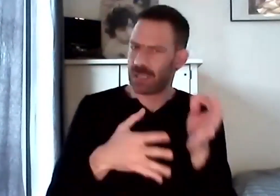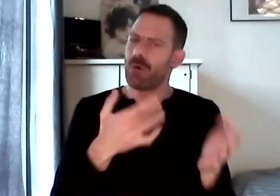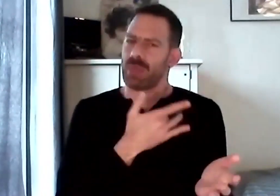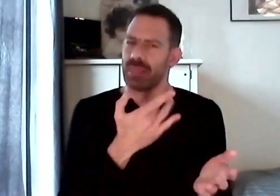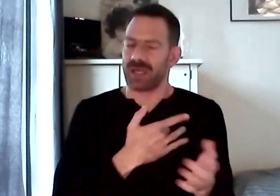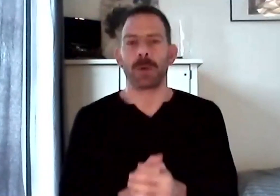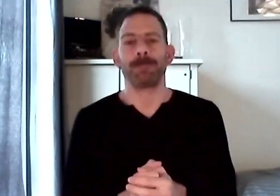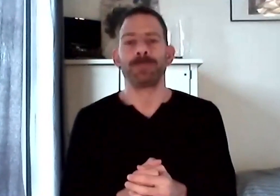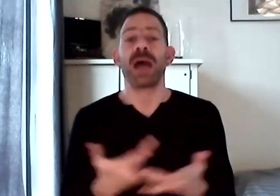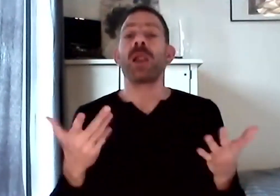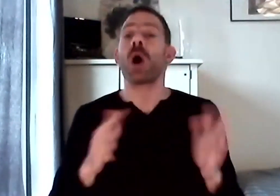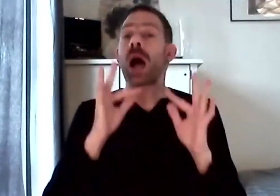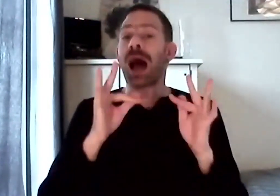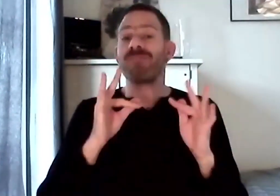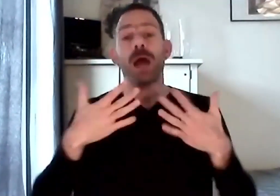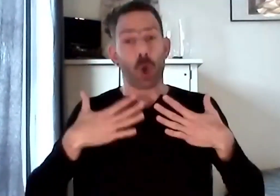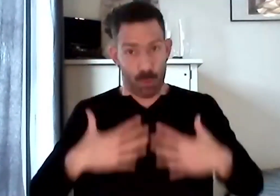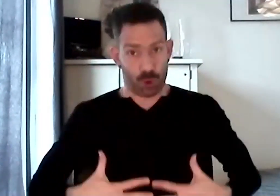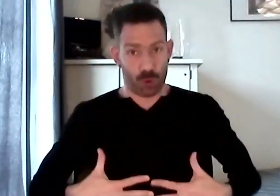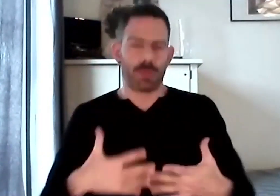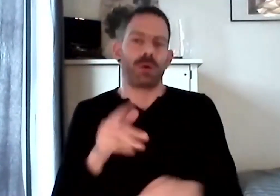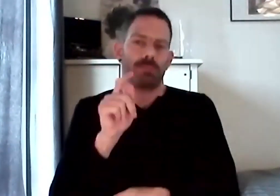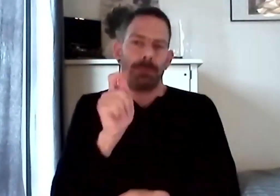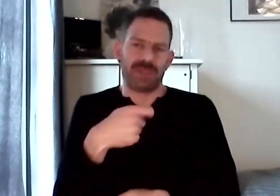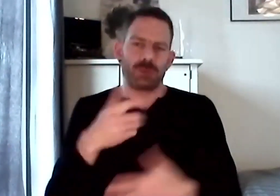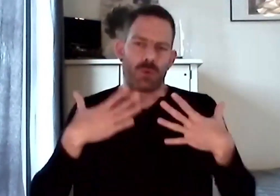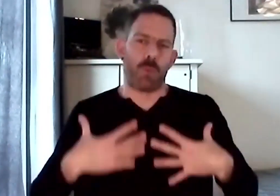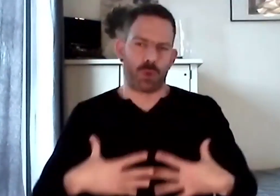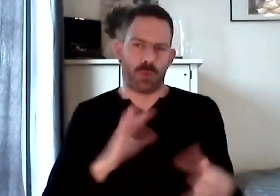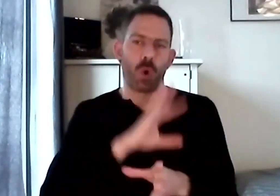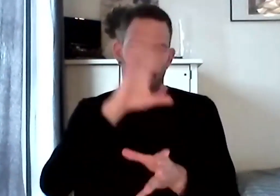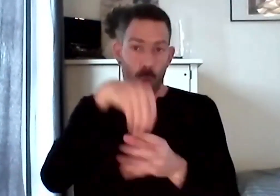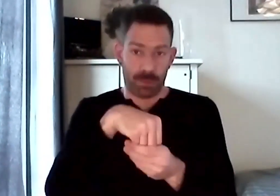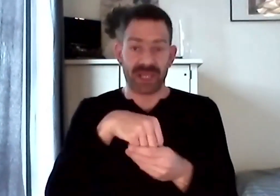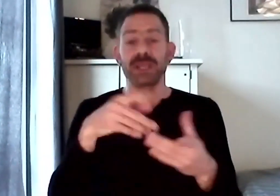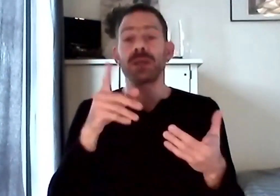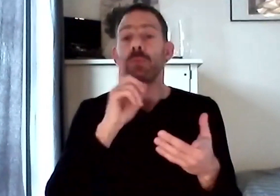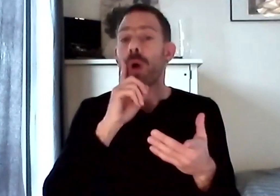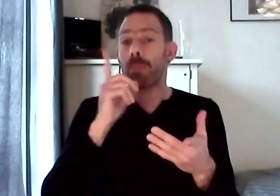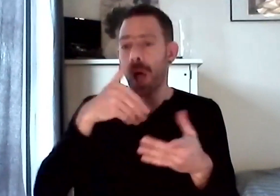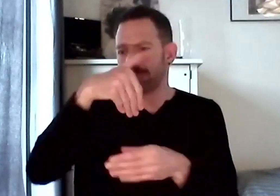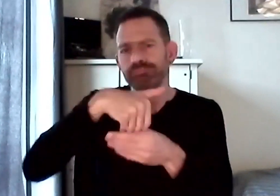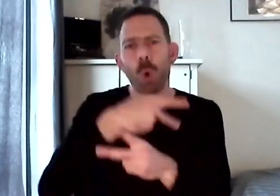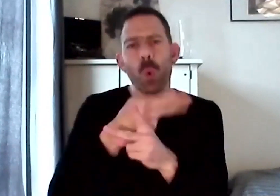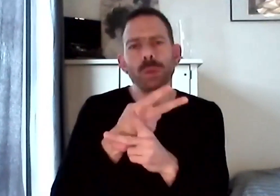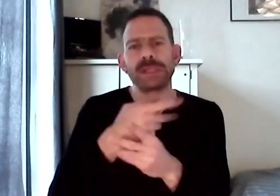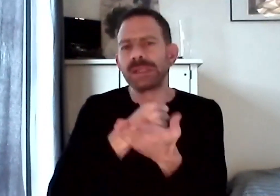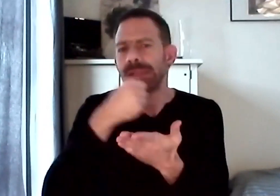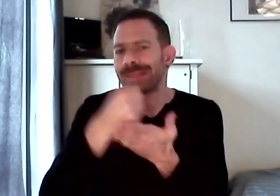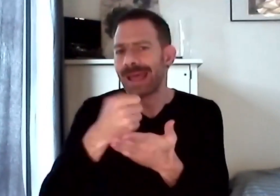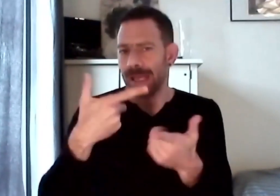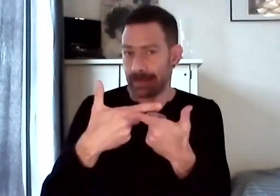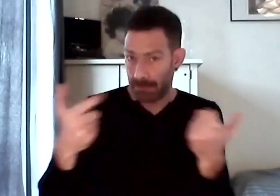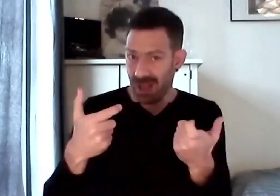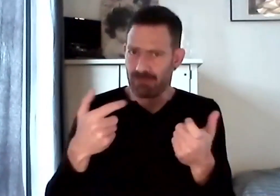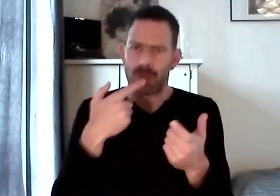dit le comportement. Oui, le comportement, évidemment, on le prend toujours en compte puisque dans les tests, dans les outils qu'on utilise, on utilise